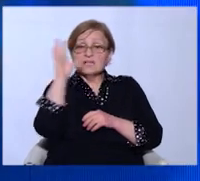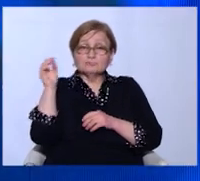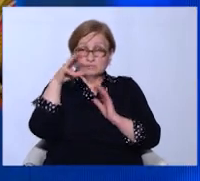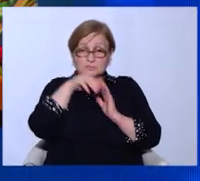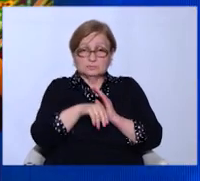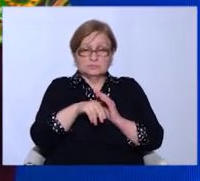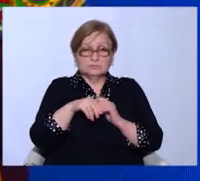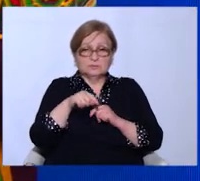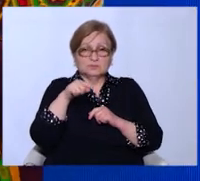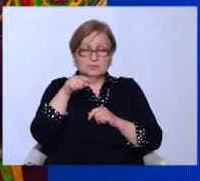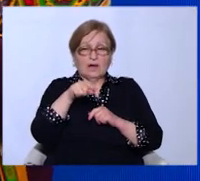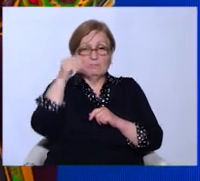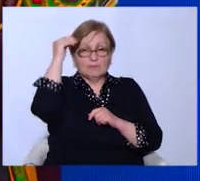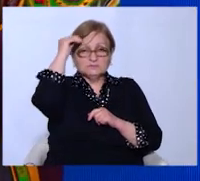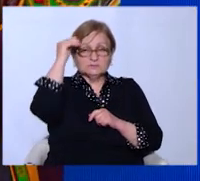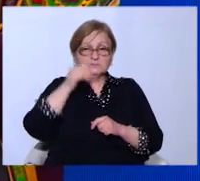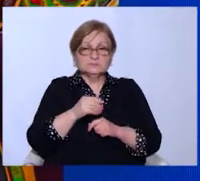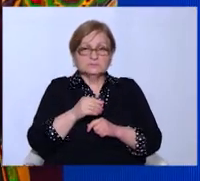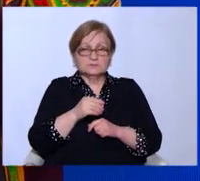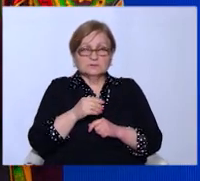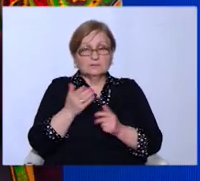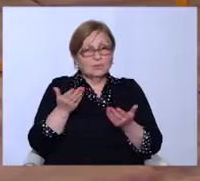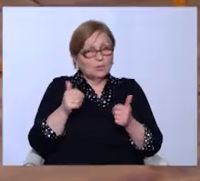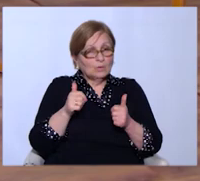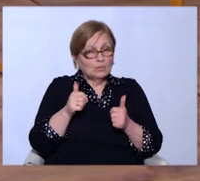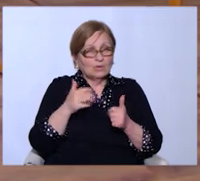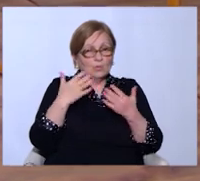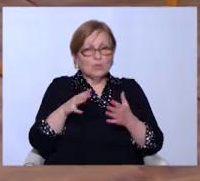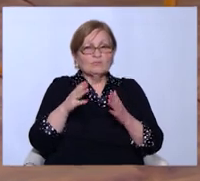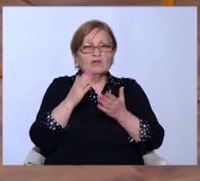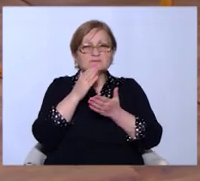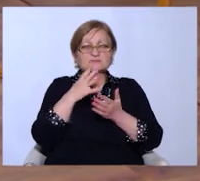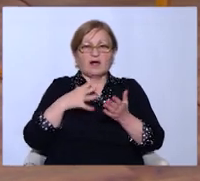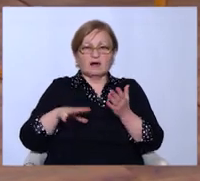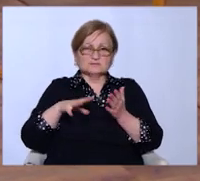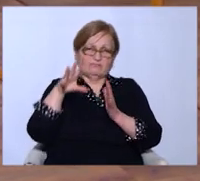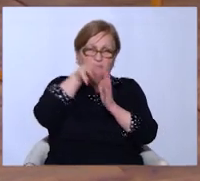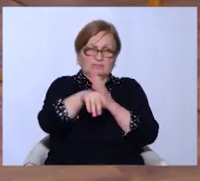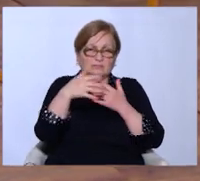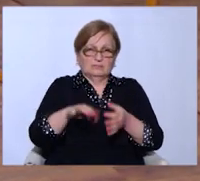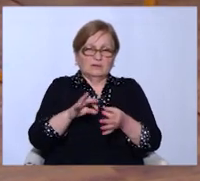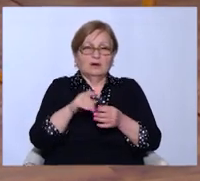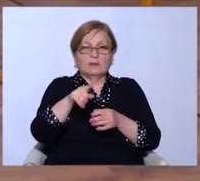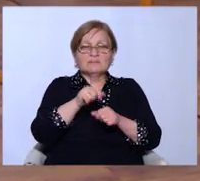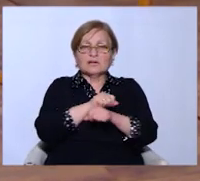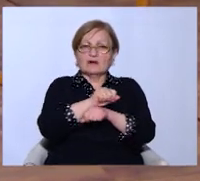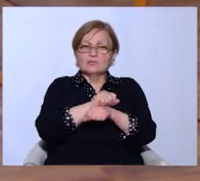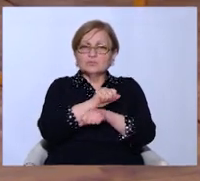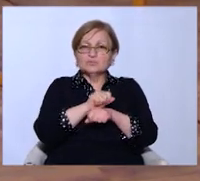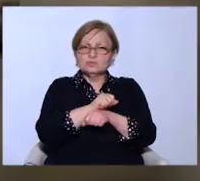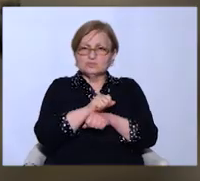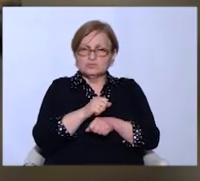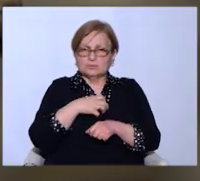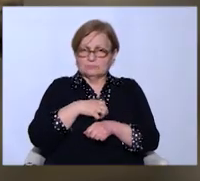საბჭოეთში აი ამ აზრს, რომელიც უკვე ნაწილი საქართველოს არის, რევოლუციური მნიშვნელობა აქვს.